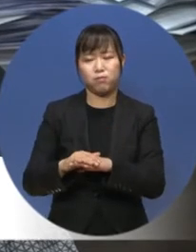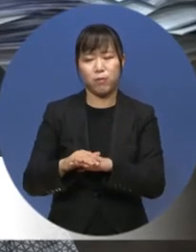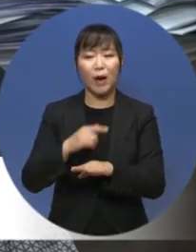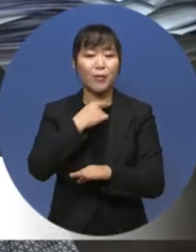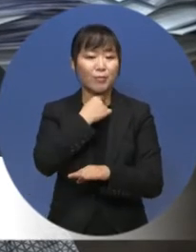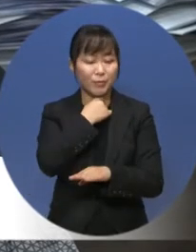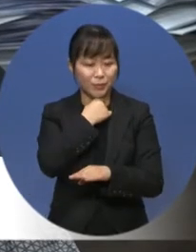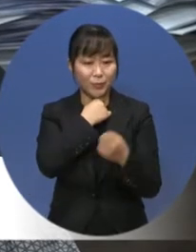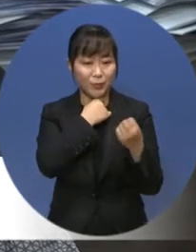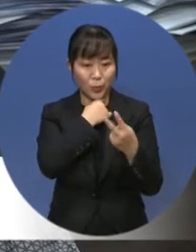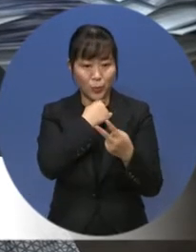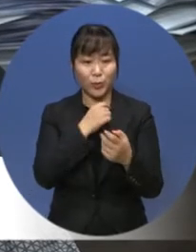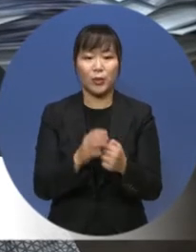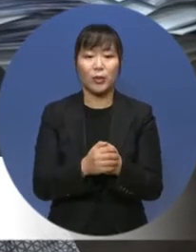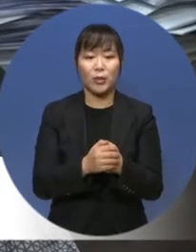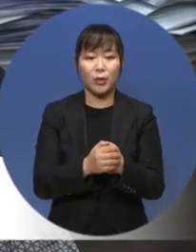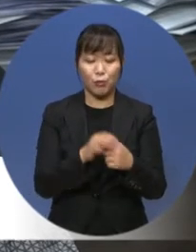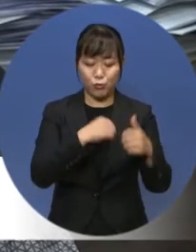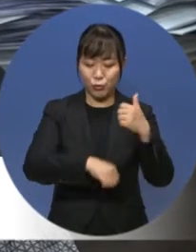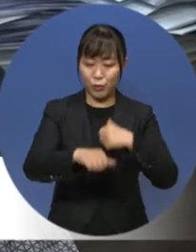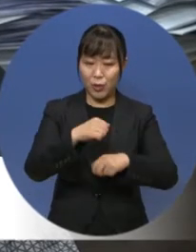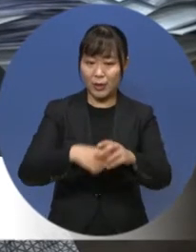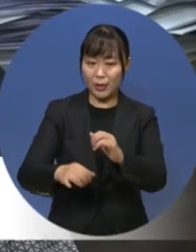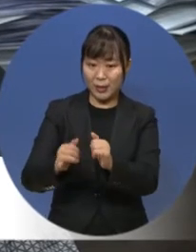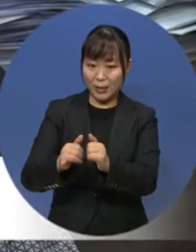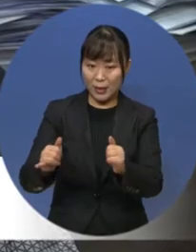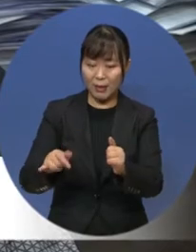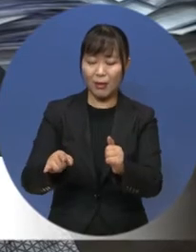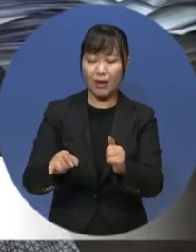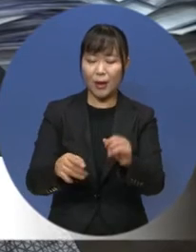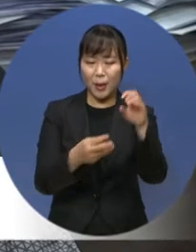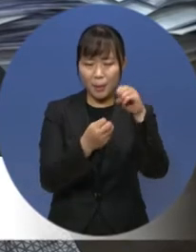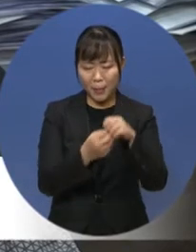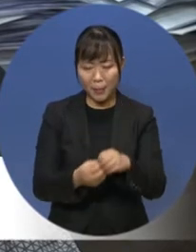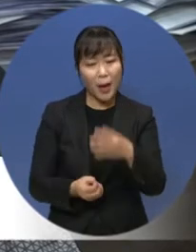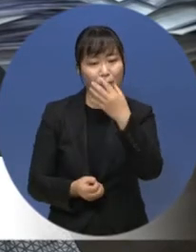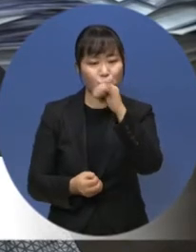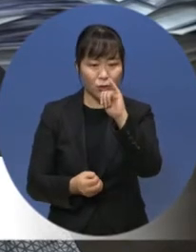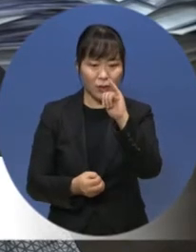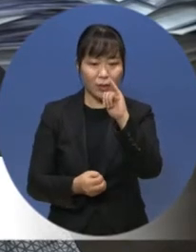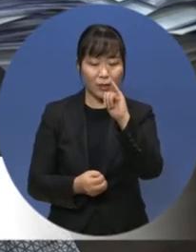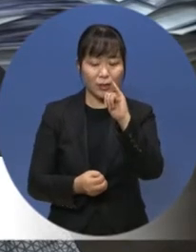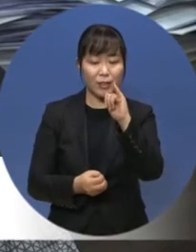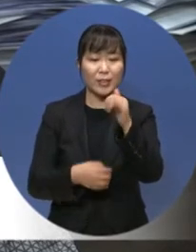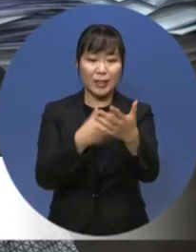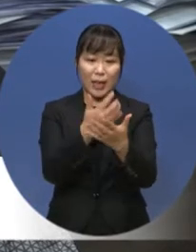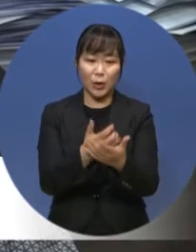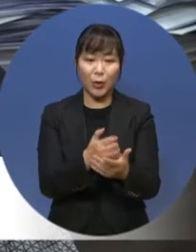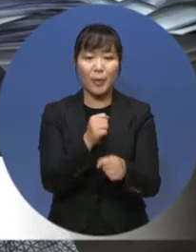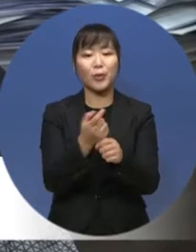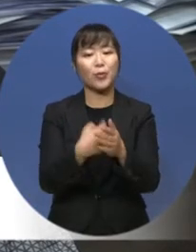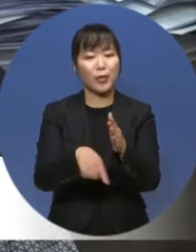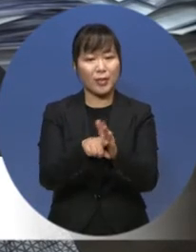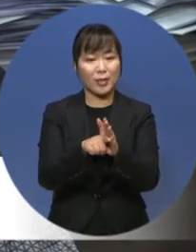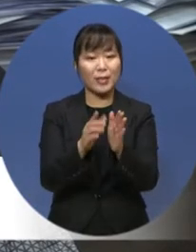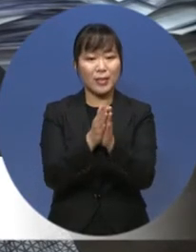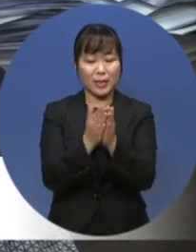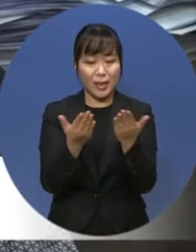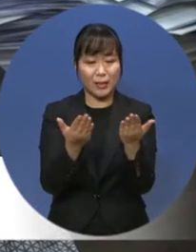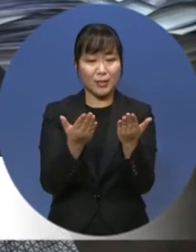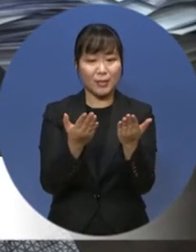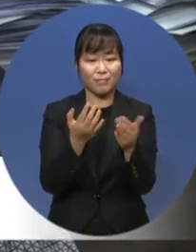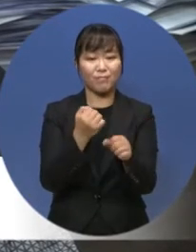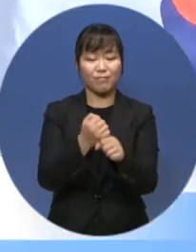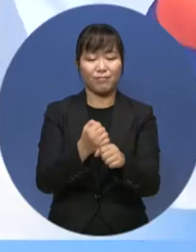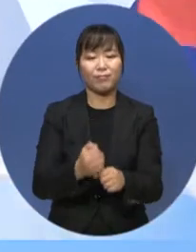싶고 그것들이 후손들에게 좀 길이 개성될 수 있는 자료를 만들고자 책을